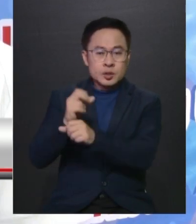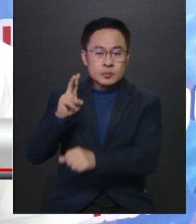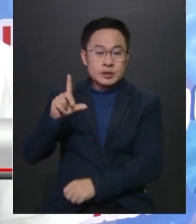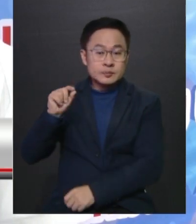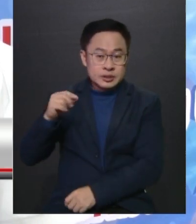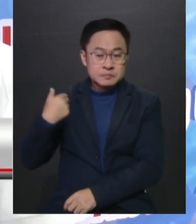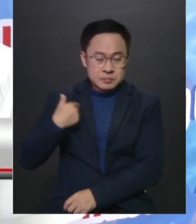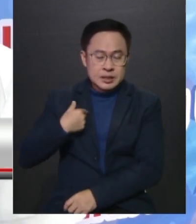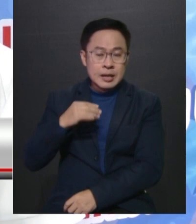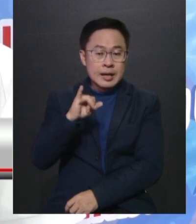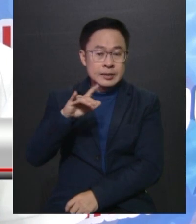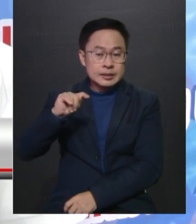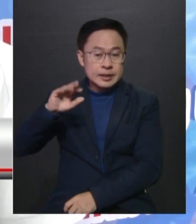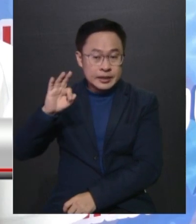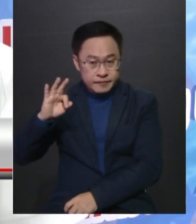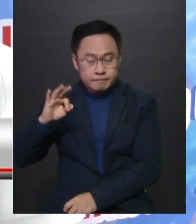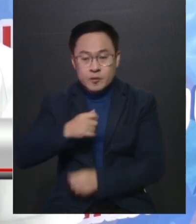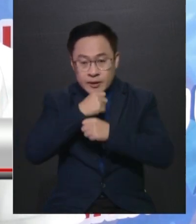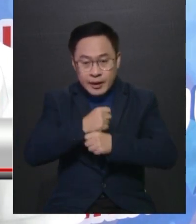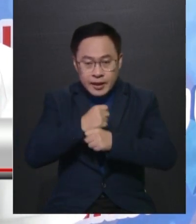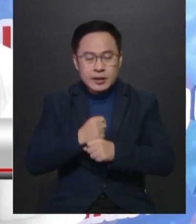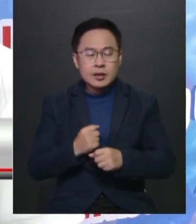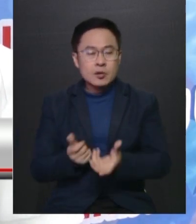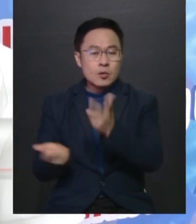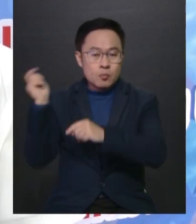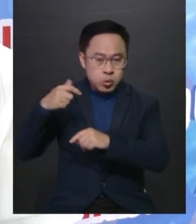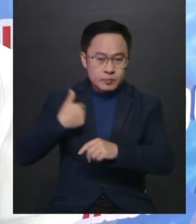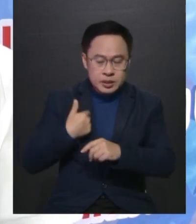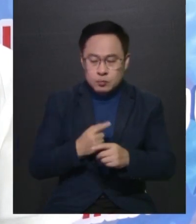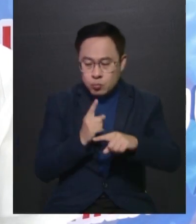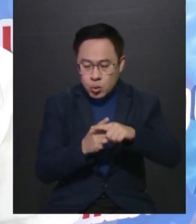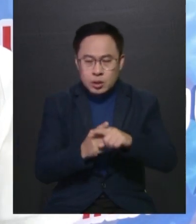เลยก็มีเก็บตั้งแต่100 200